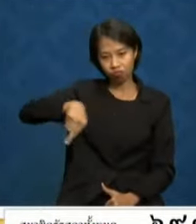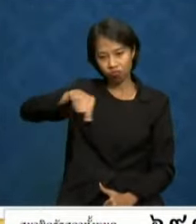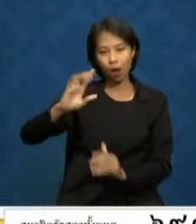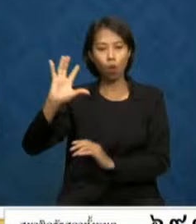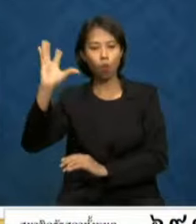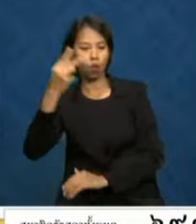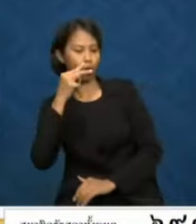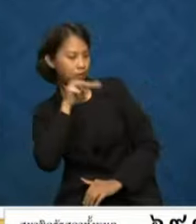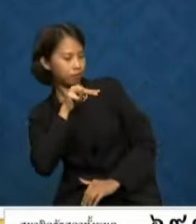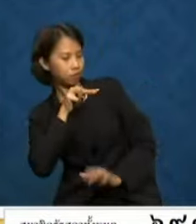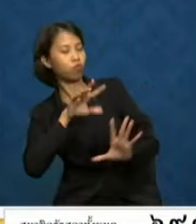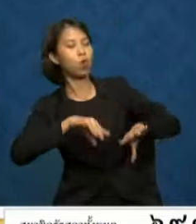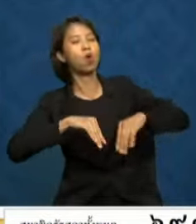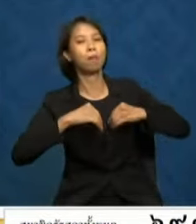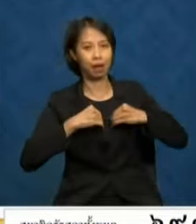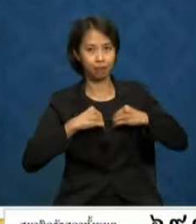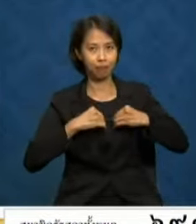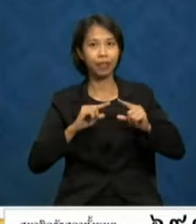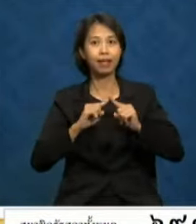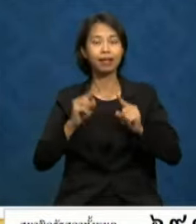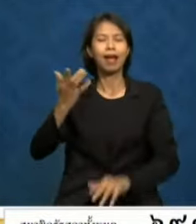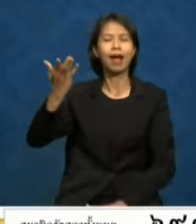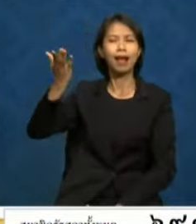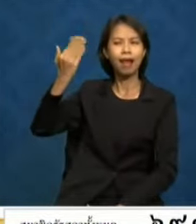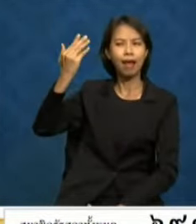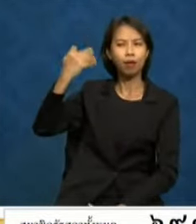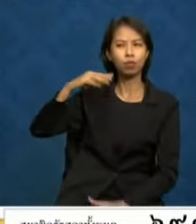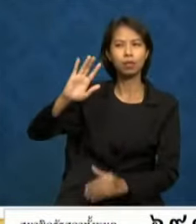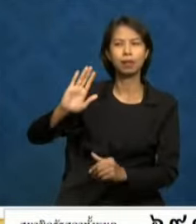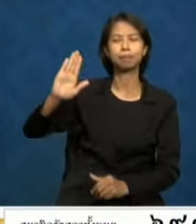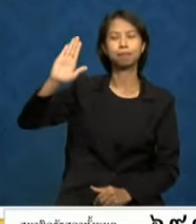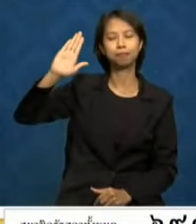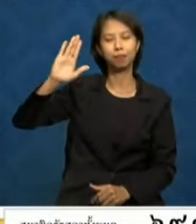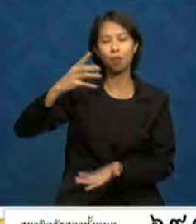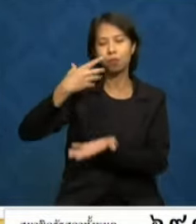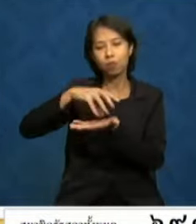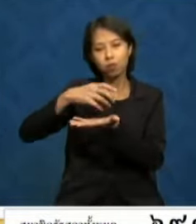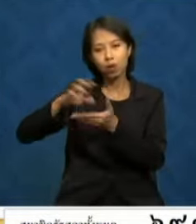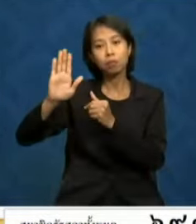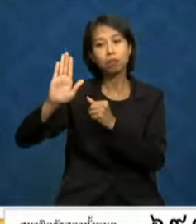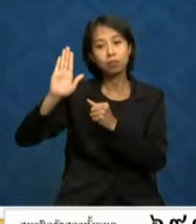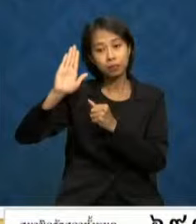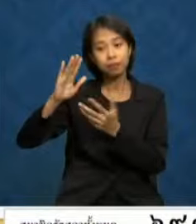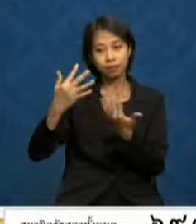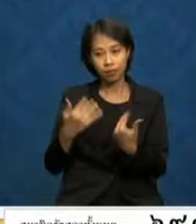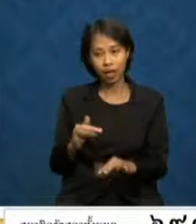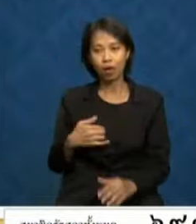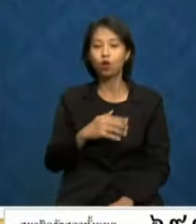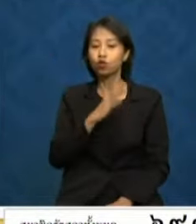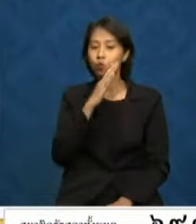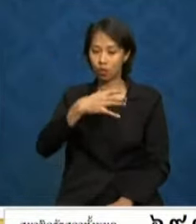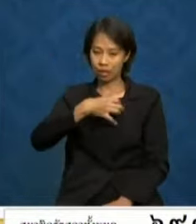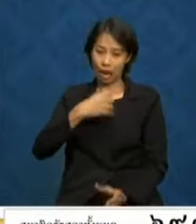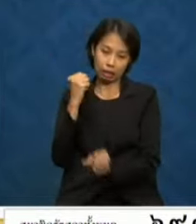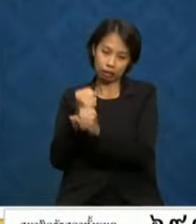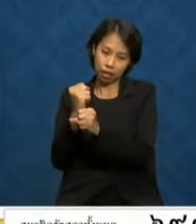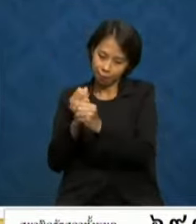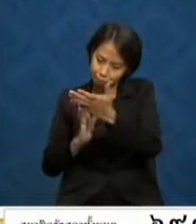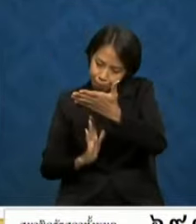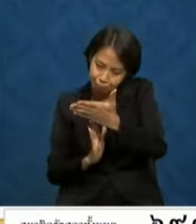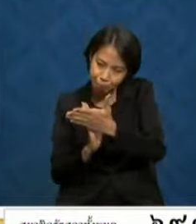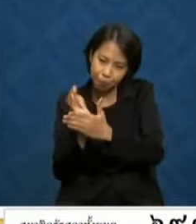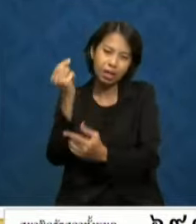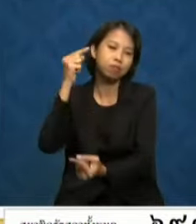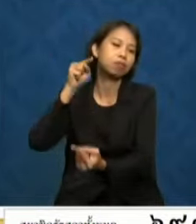งแต่ในการประกาศคราวนั้นนะครับเราได้มีข้อแม้เหมือนกันนะครับว่าการจะบรรลุเป้าหมายดังกล่าวเนี่ยเราจำเป็